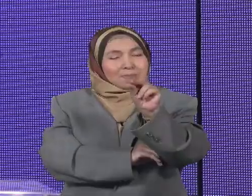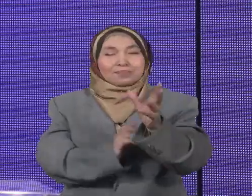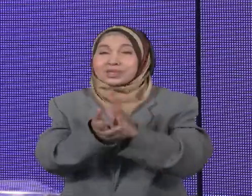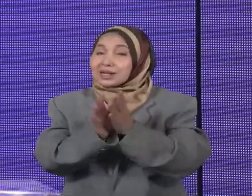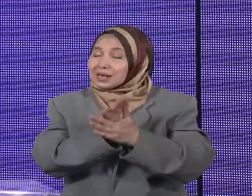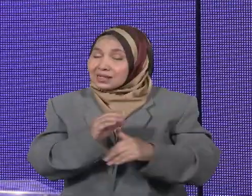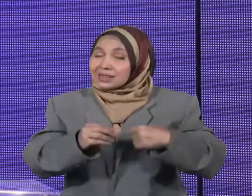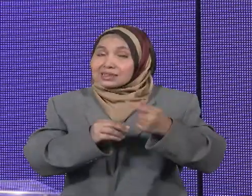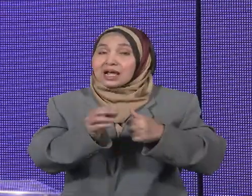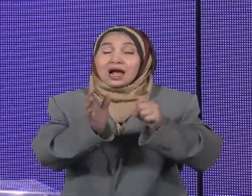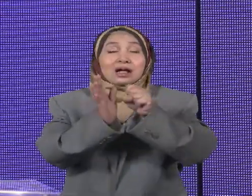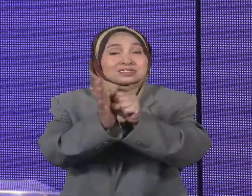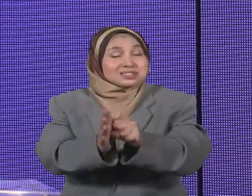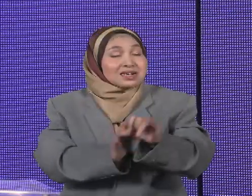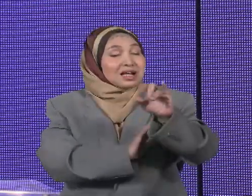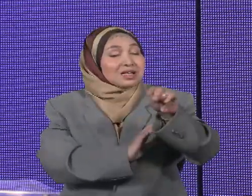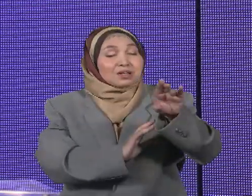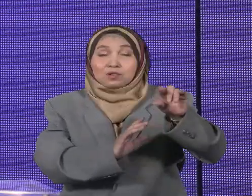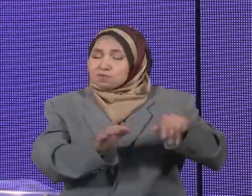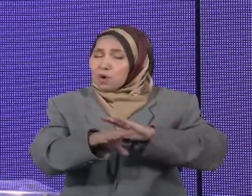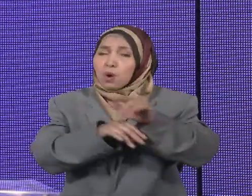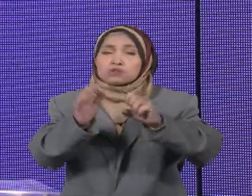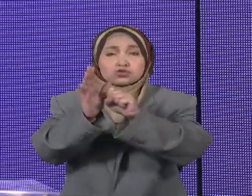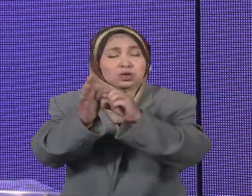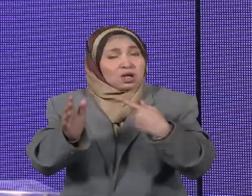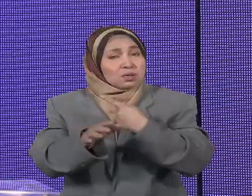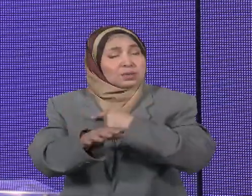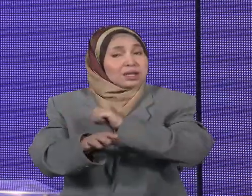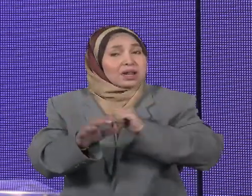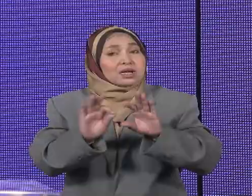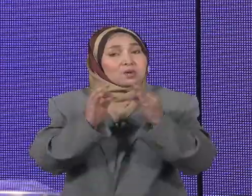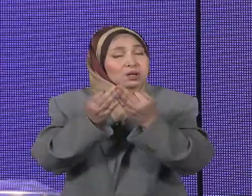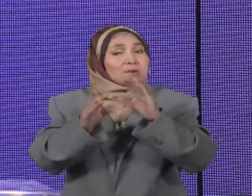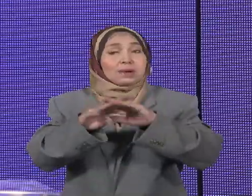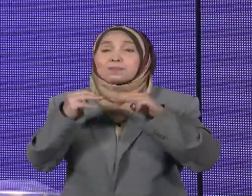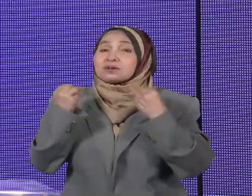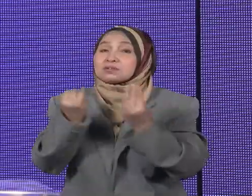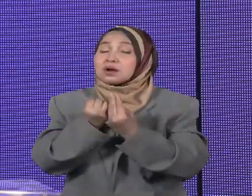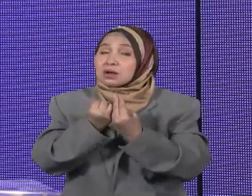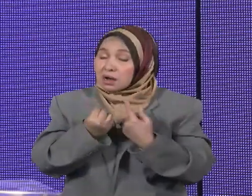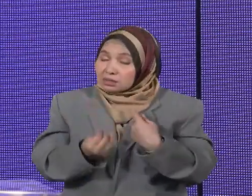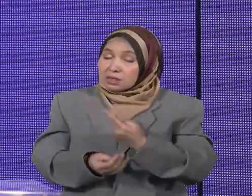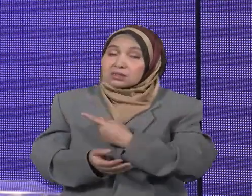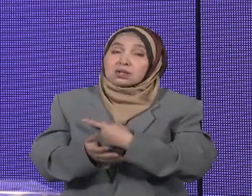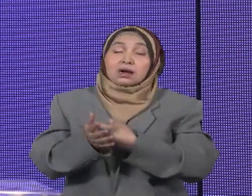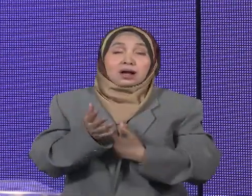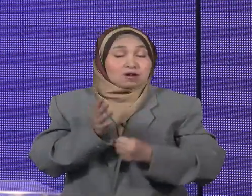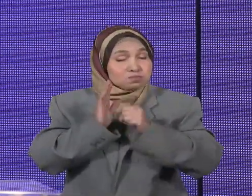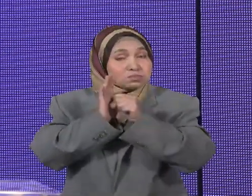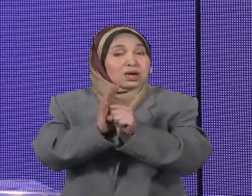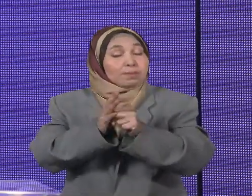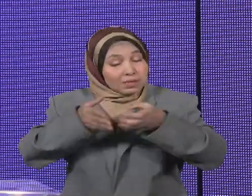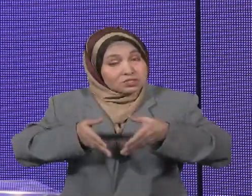tentang infak, tentang sedekah. Segala sedekah kita pada ahli keluarga kita, pada masyarakat kita, infak fi